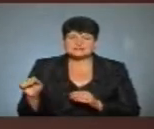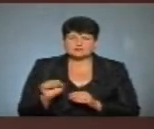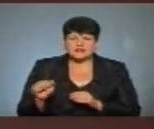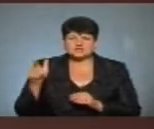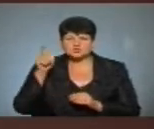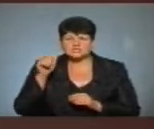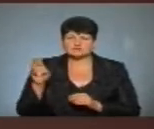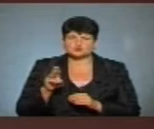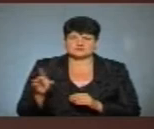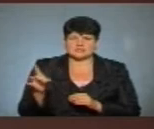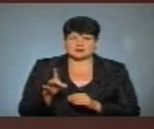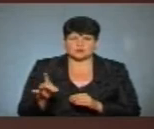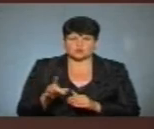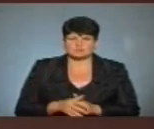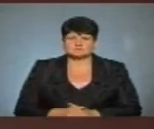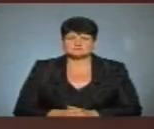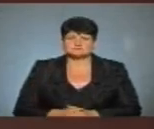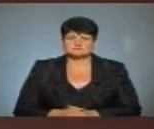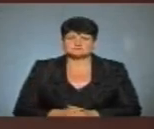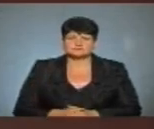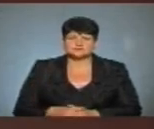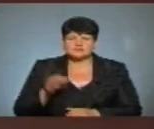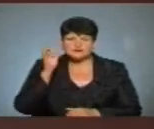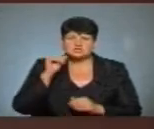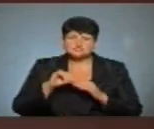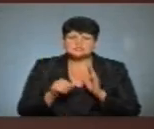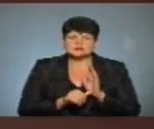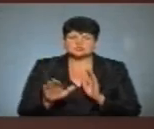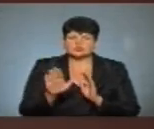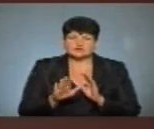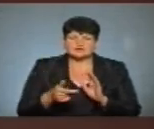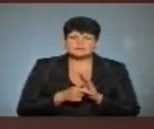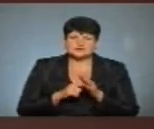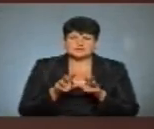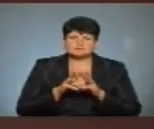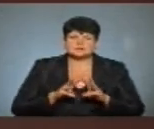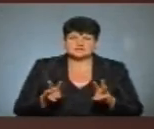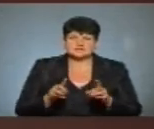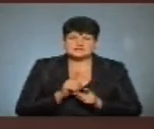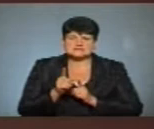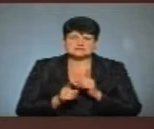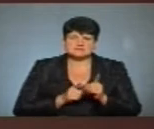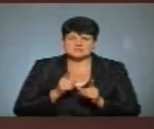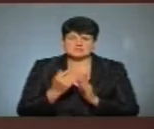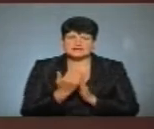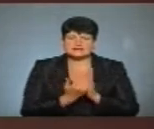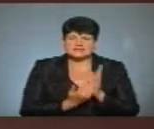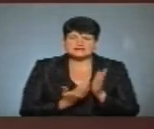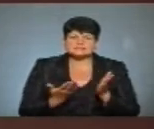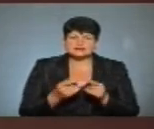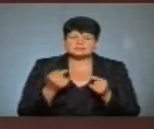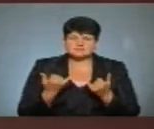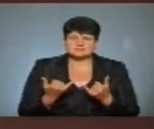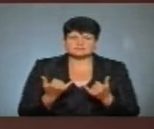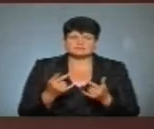Чортківський та Шумський райони. Нагадаю, 16 вересня Кабінет міністрів змінив критерії, за якими тепер